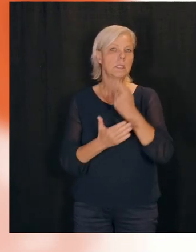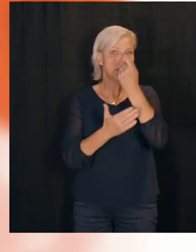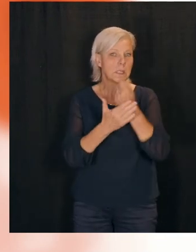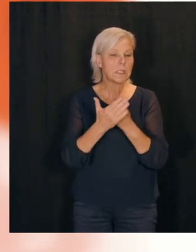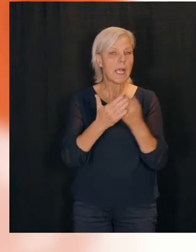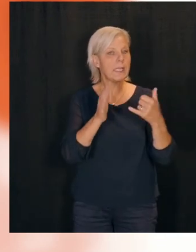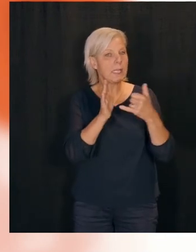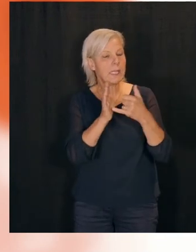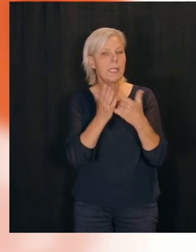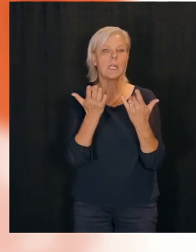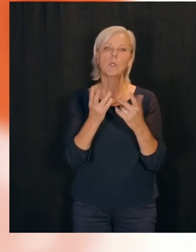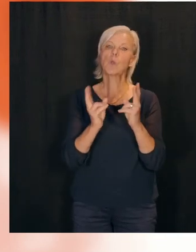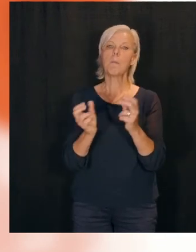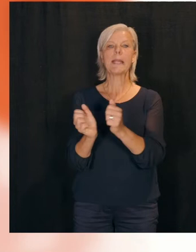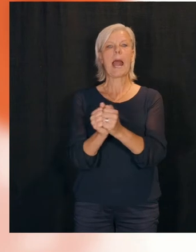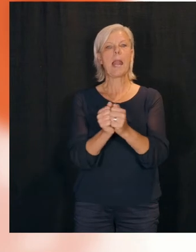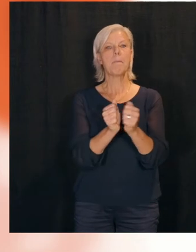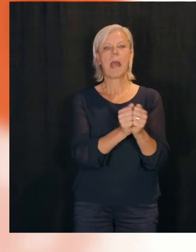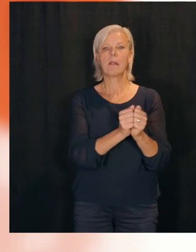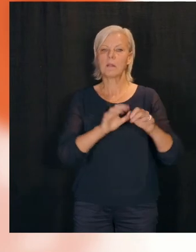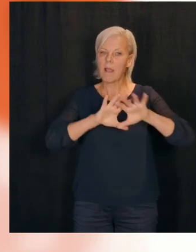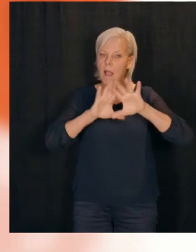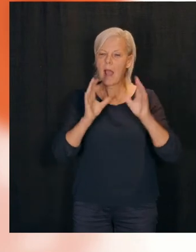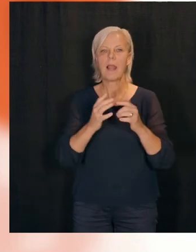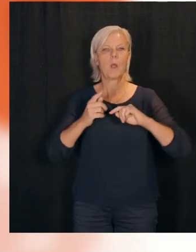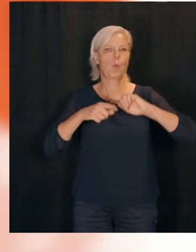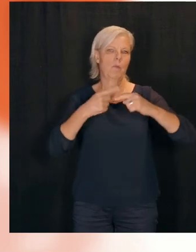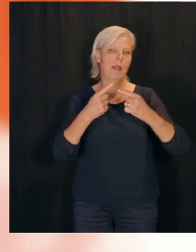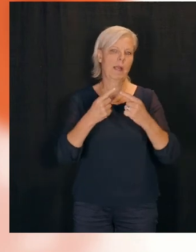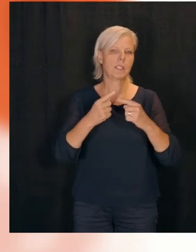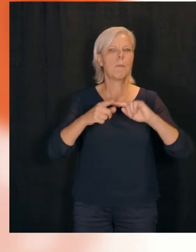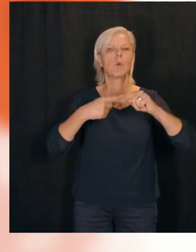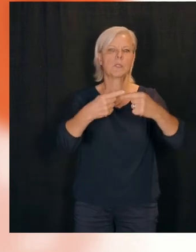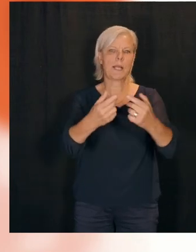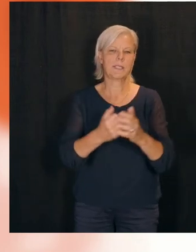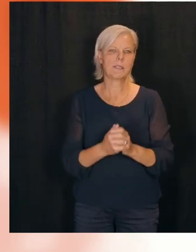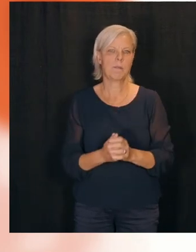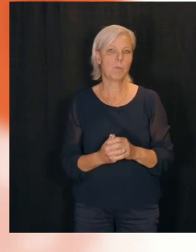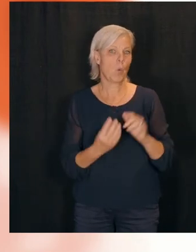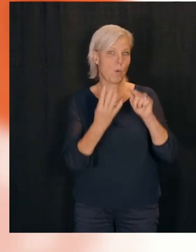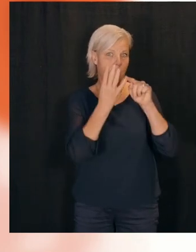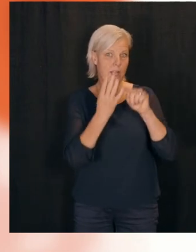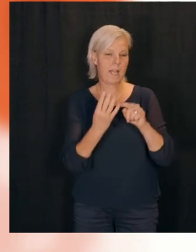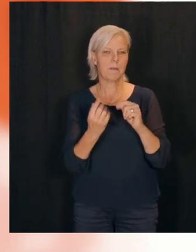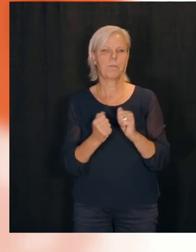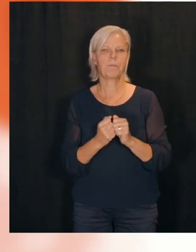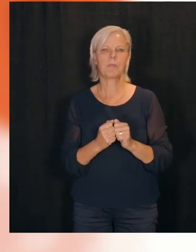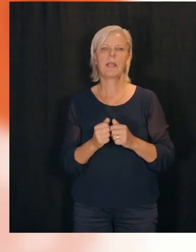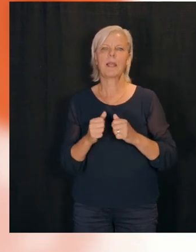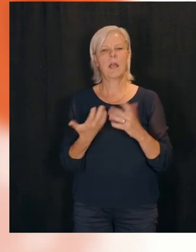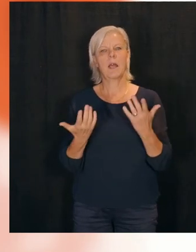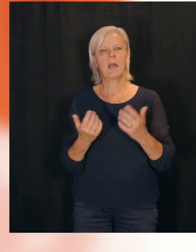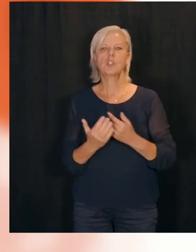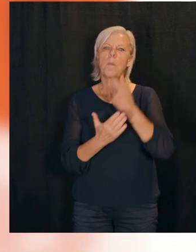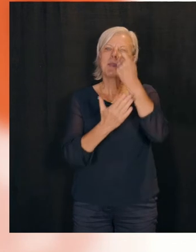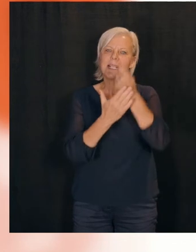element i alla utvecklingsprocesser. Och det fjärde steget då, design som strategi.